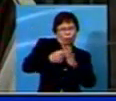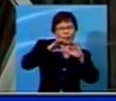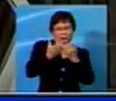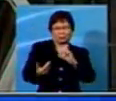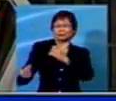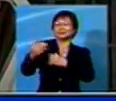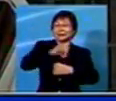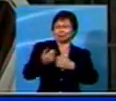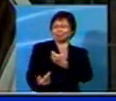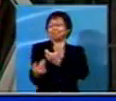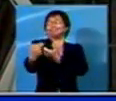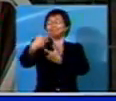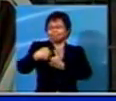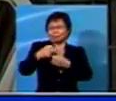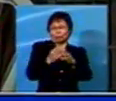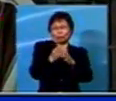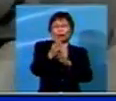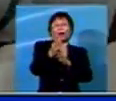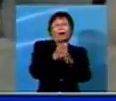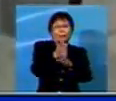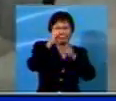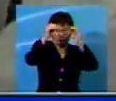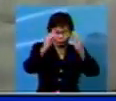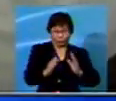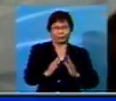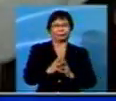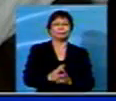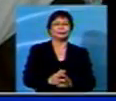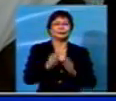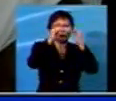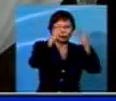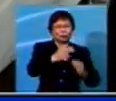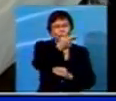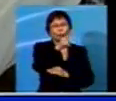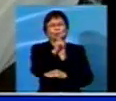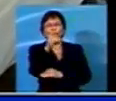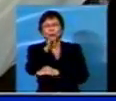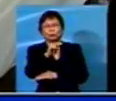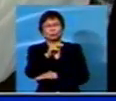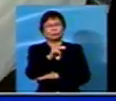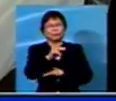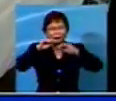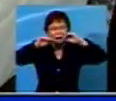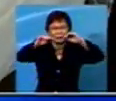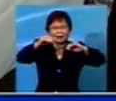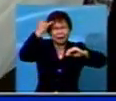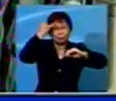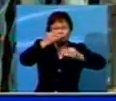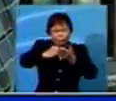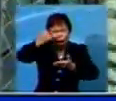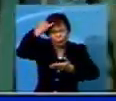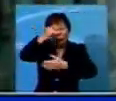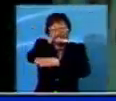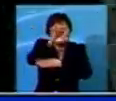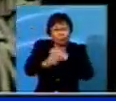bercebukkan diri saya dalam bidang perguruan Cikgu Husin mencurahkan ilmunya selama 50 tahun